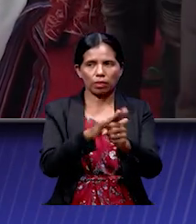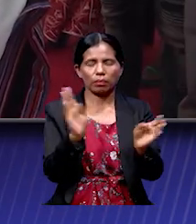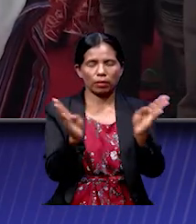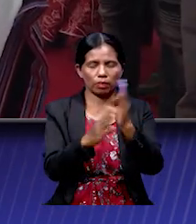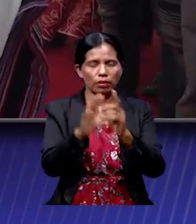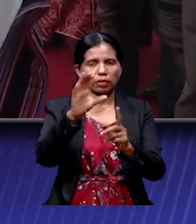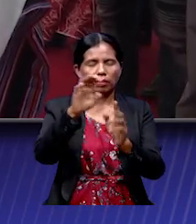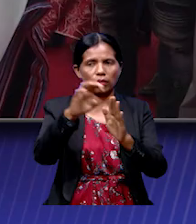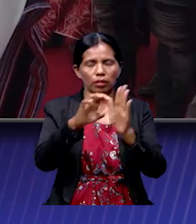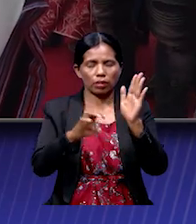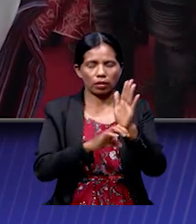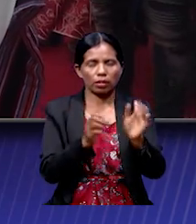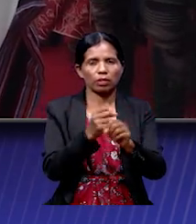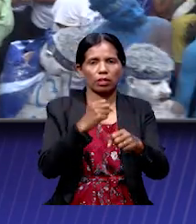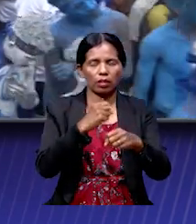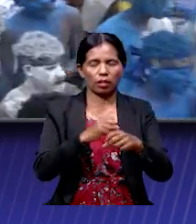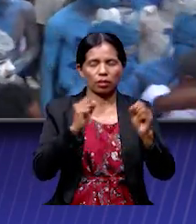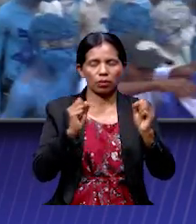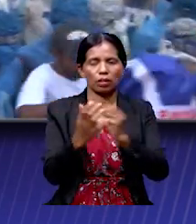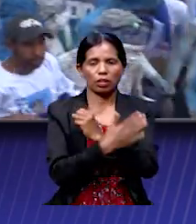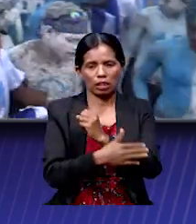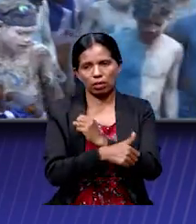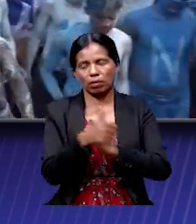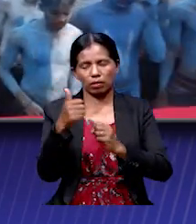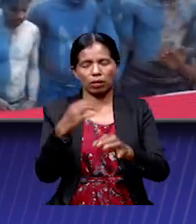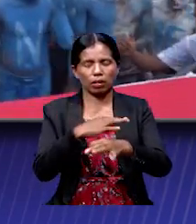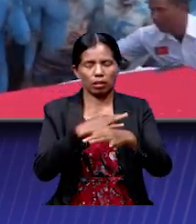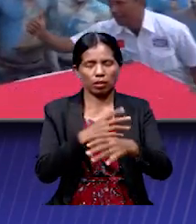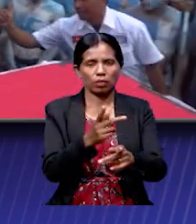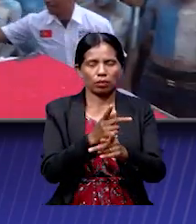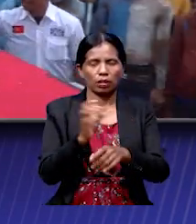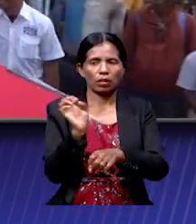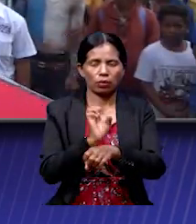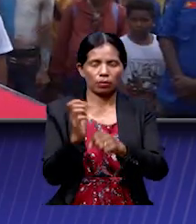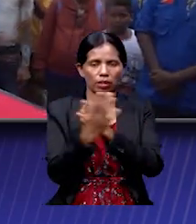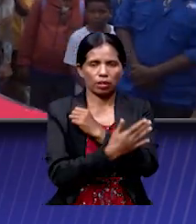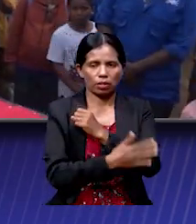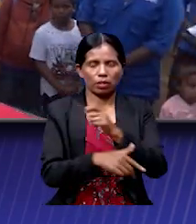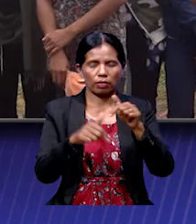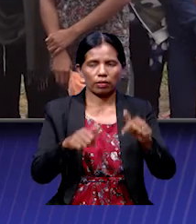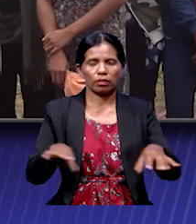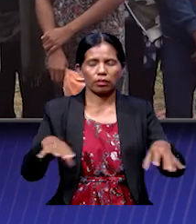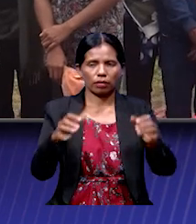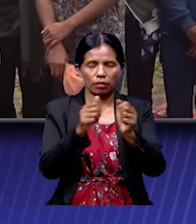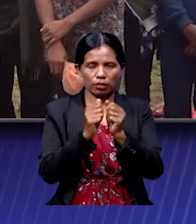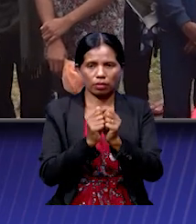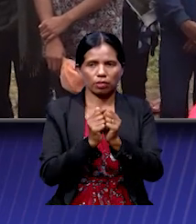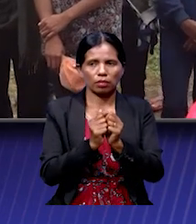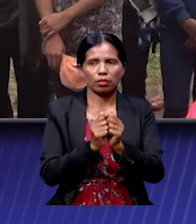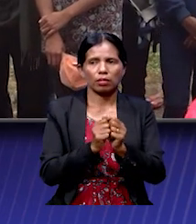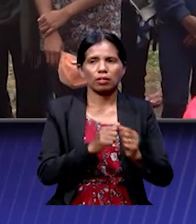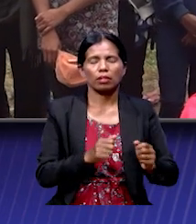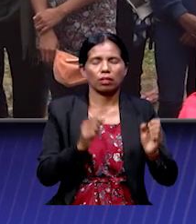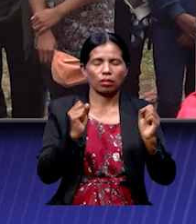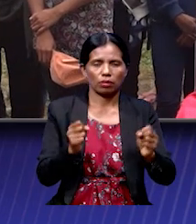sefe estadu se halo diplomasia ho pai seluk ho dihadia no asegura ekonomia railaran. Kooperasaun ne se halau liu-liu ho